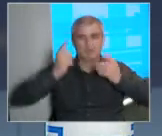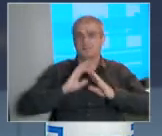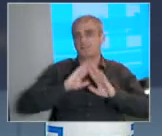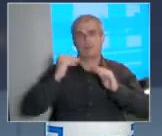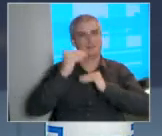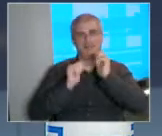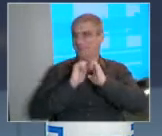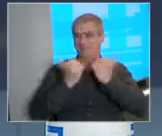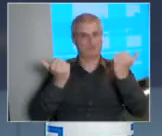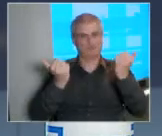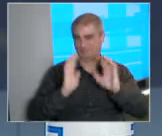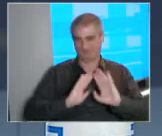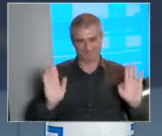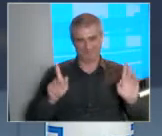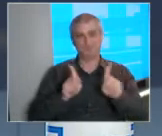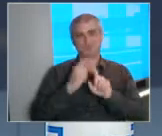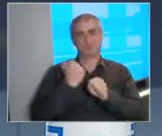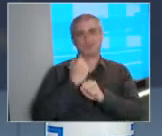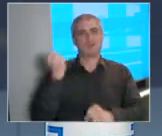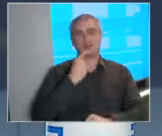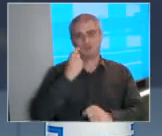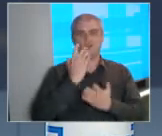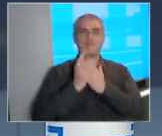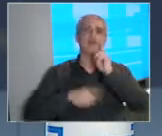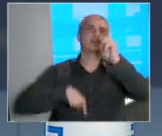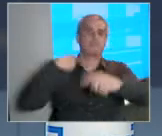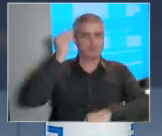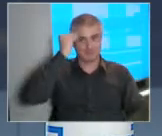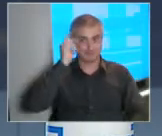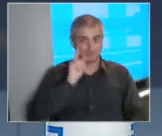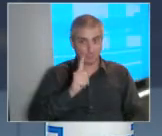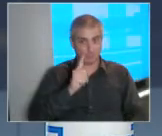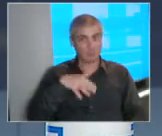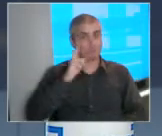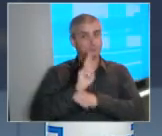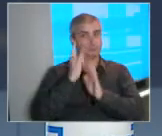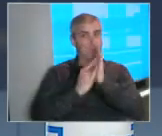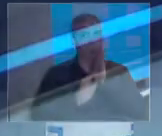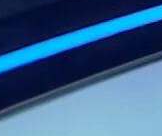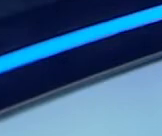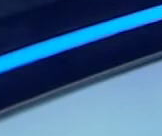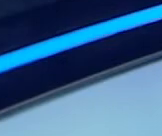ללא הליכי גירושין מאיתנו, כפי שעושה בכל שבוע. ועד הפעם הבאה, זכרו, שימרו על החוק.